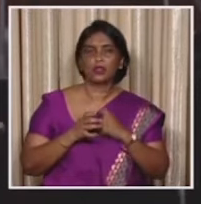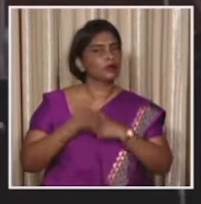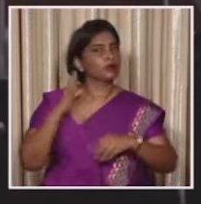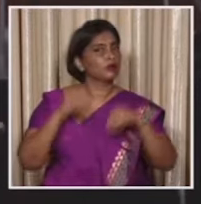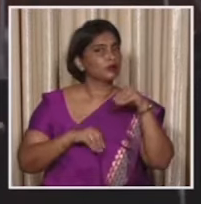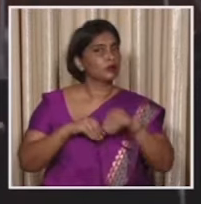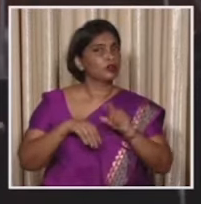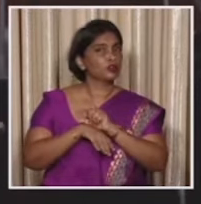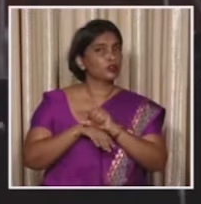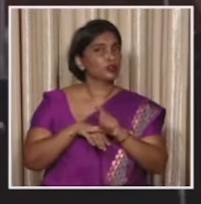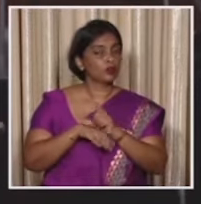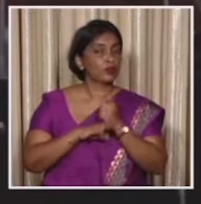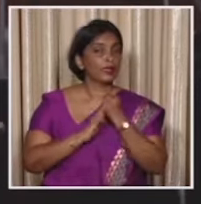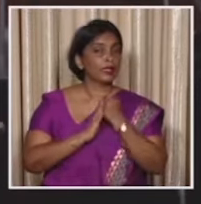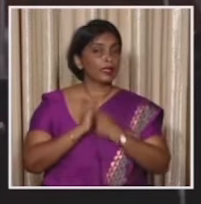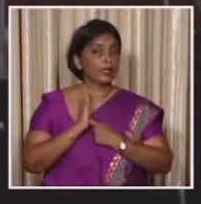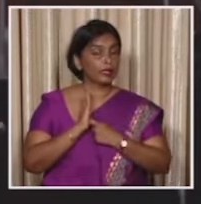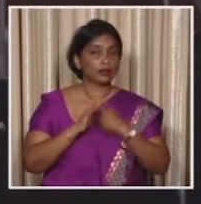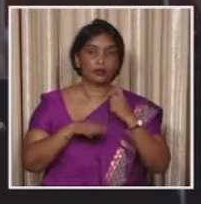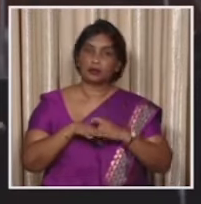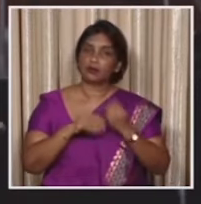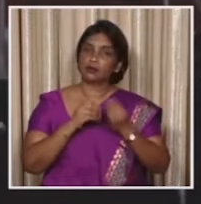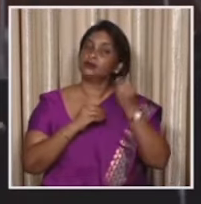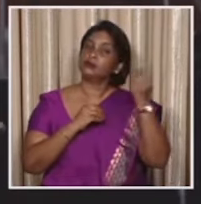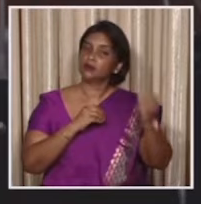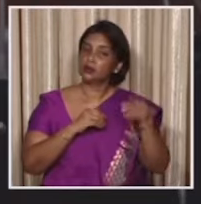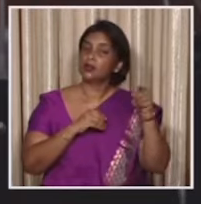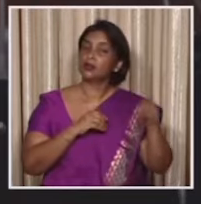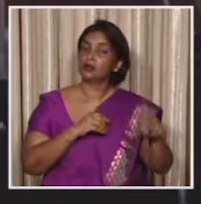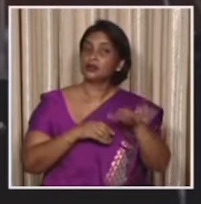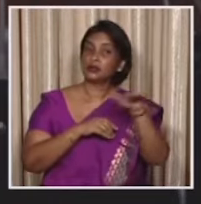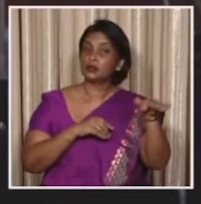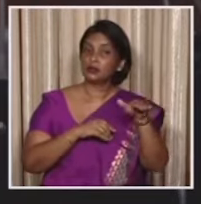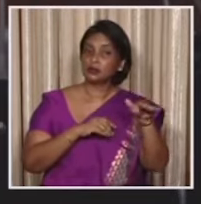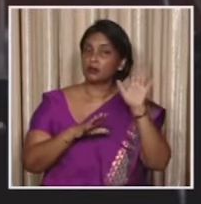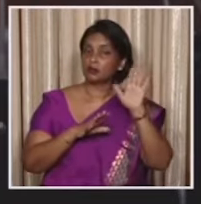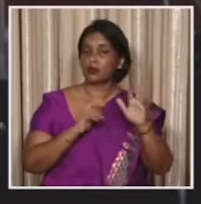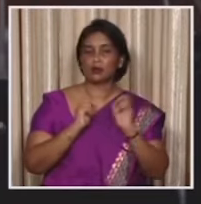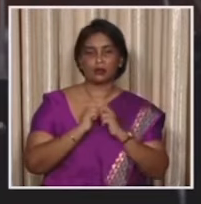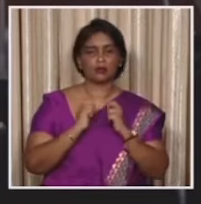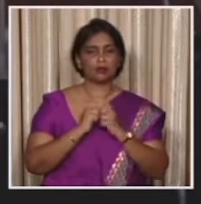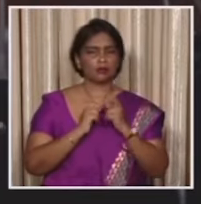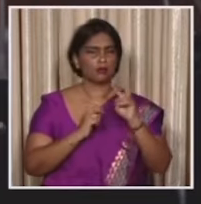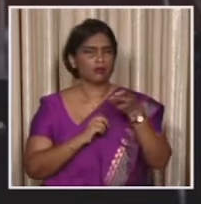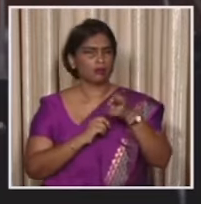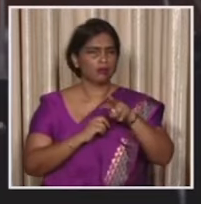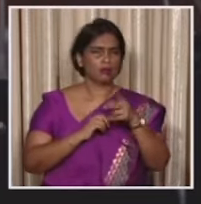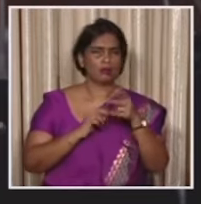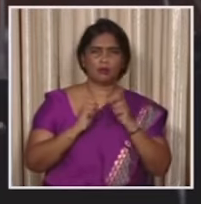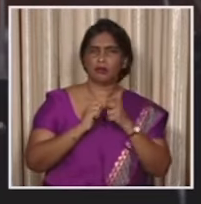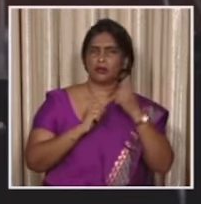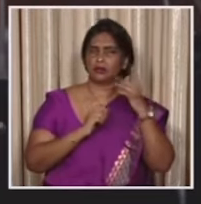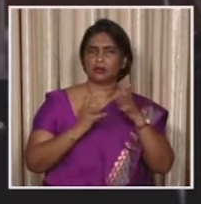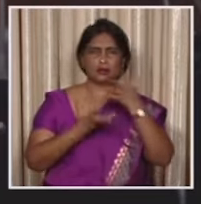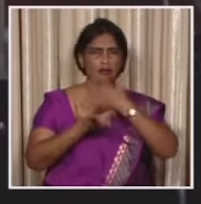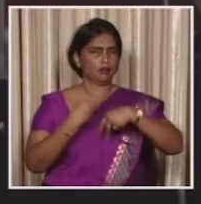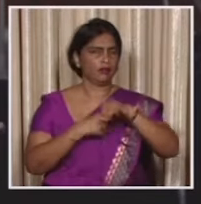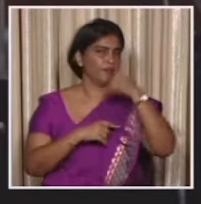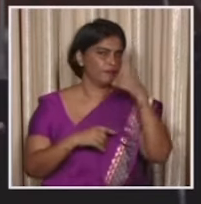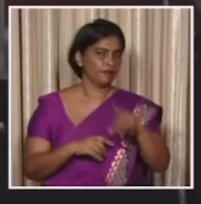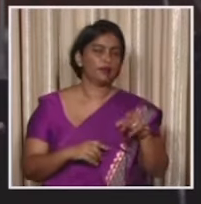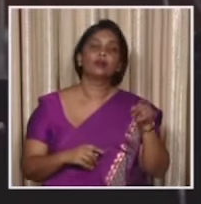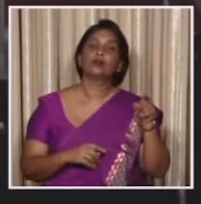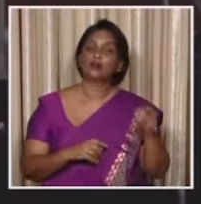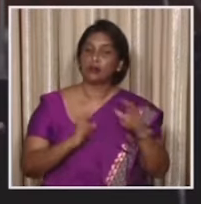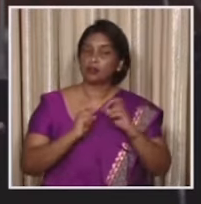මැතිවරණ කොමිසමට නීතියෙන් කාලය ලබා දුන්නත් මේ සමාජයේ මතුවලා තියෙන මහා දෙගිඩියාව නිසා, ව්‍යාකූලත්වය නිසා,